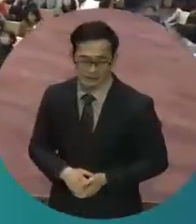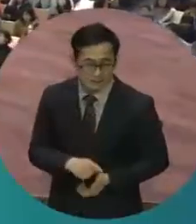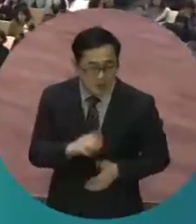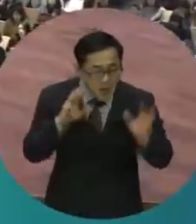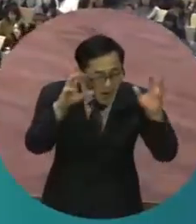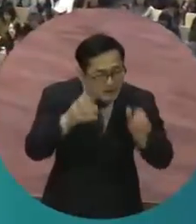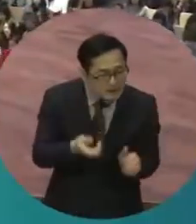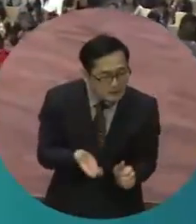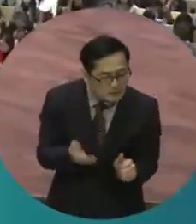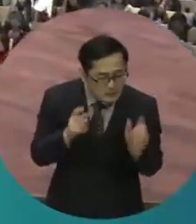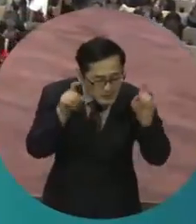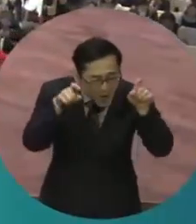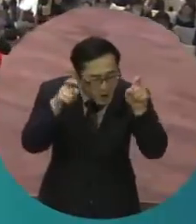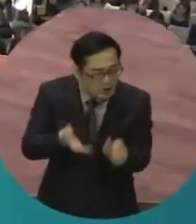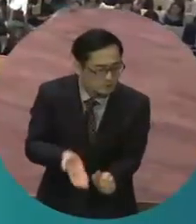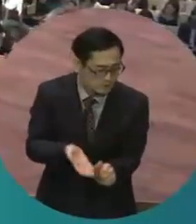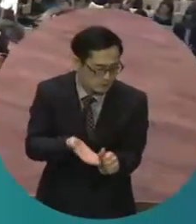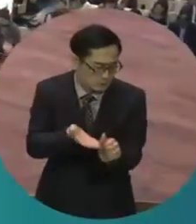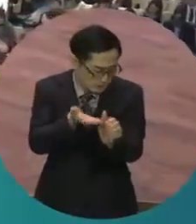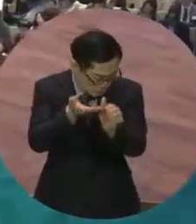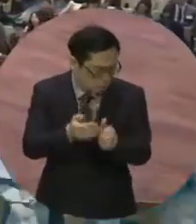어린 양을 먹이라 하시고